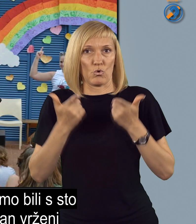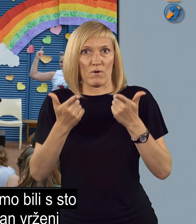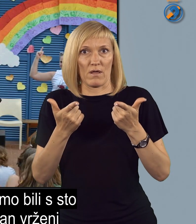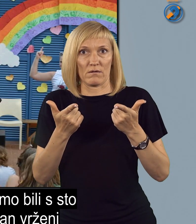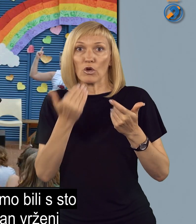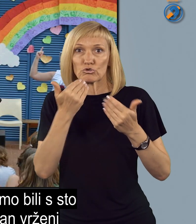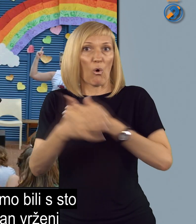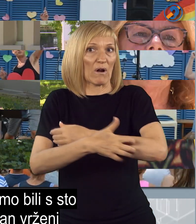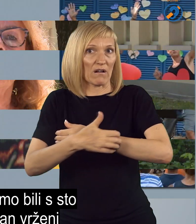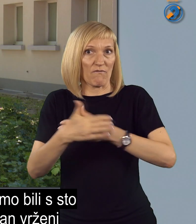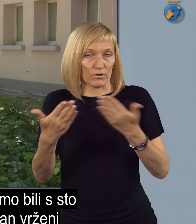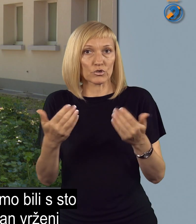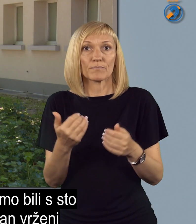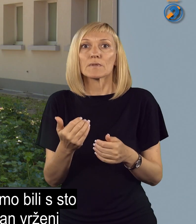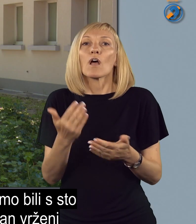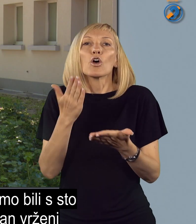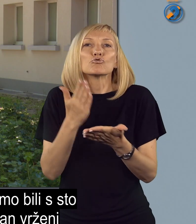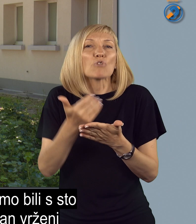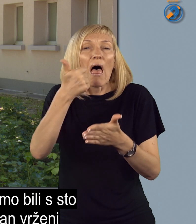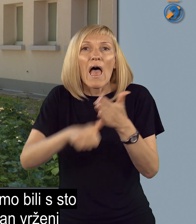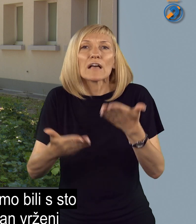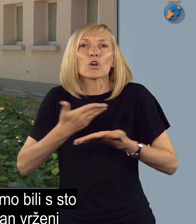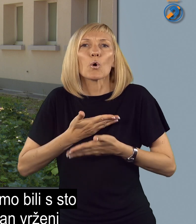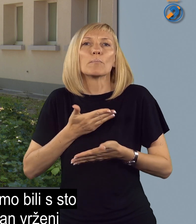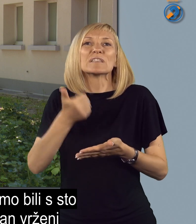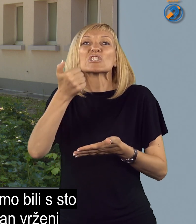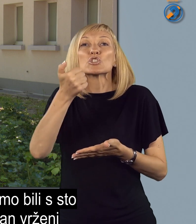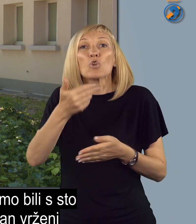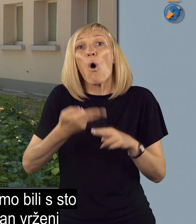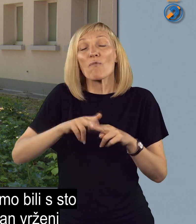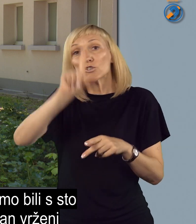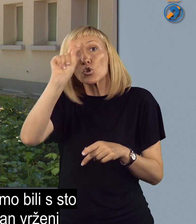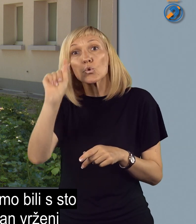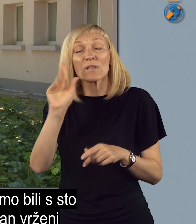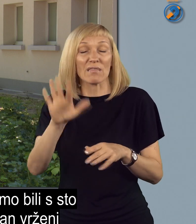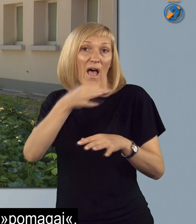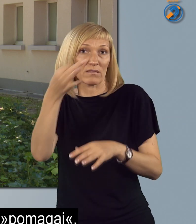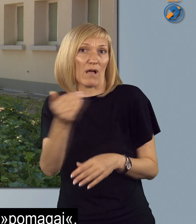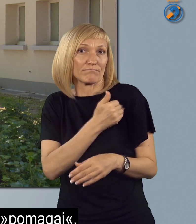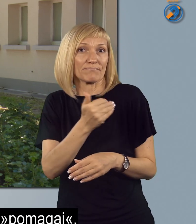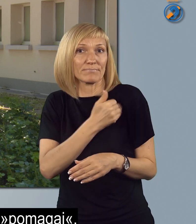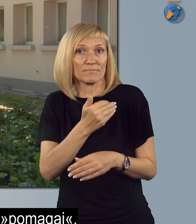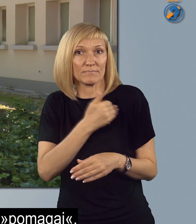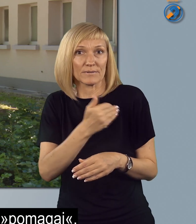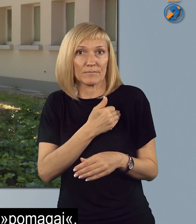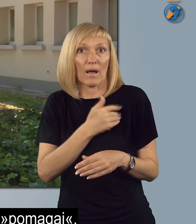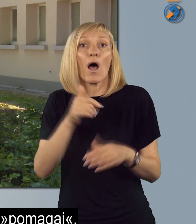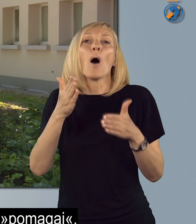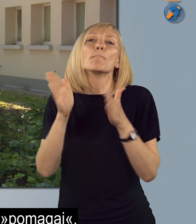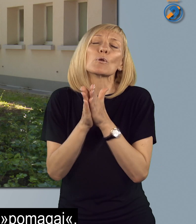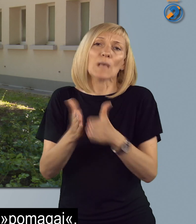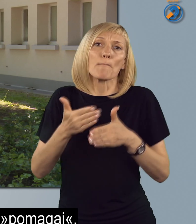da naenkrat smo bili 100 in več ljudmi na dan vrženi v dobesedno